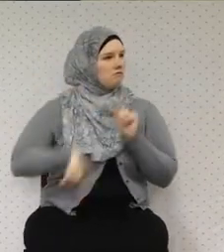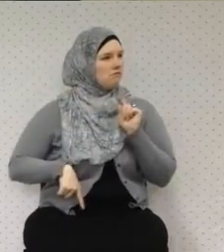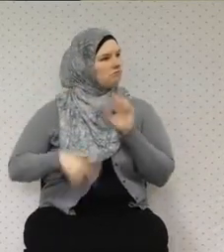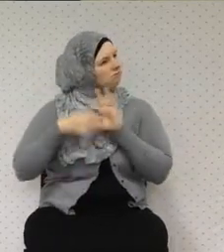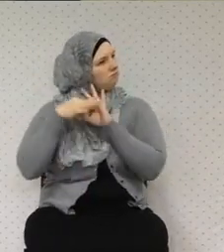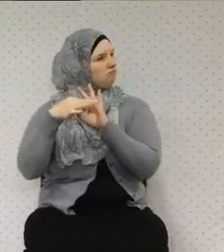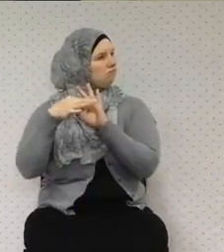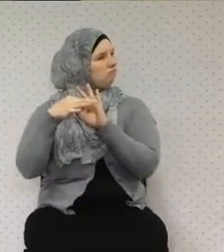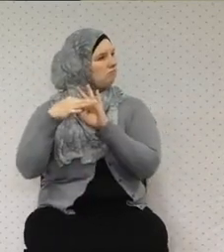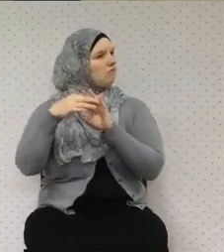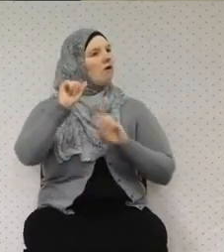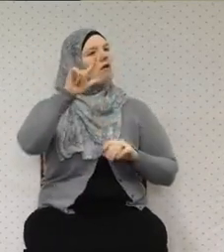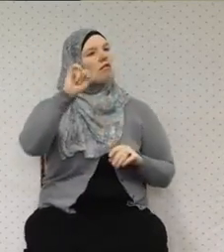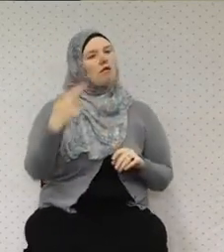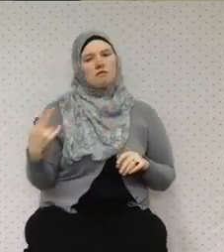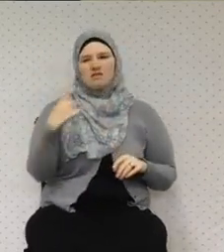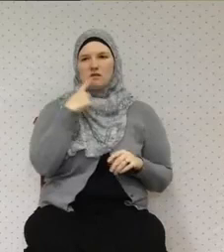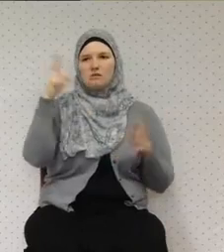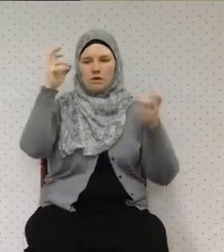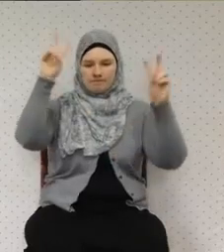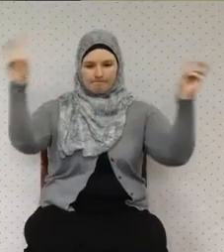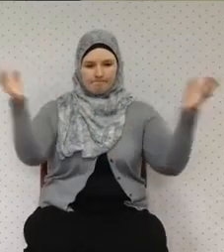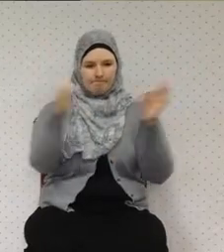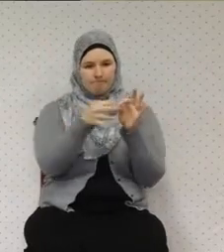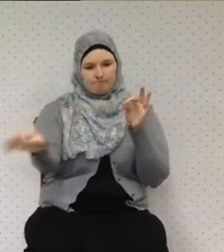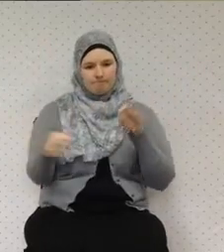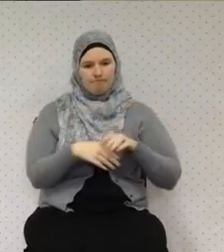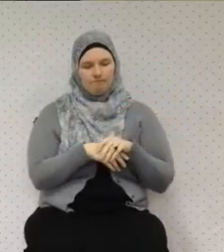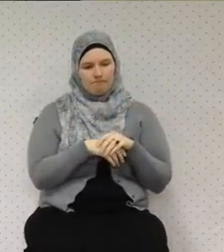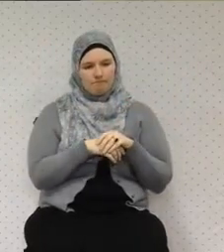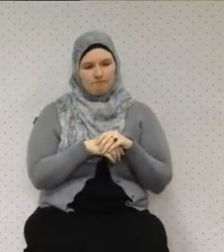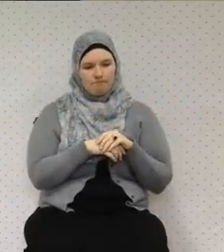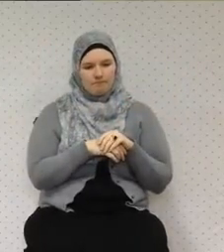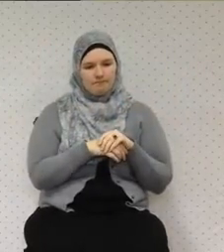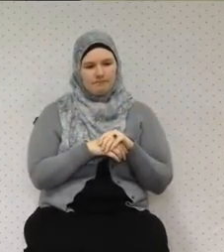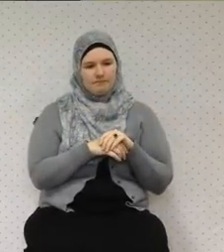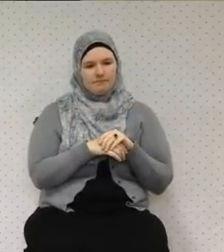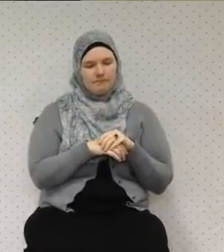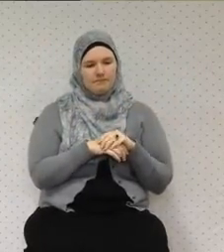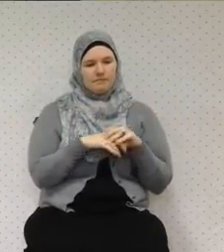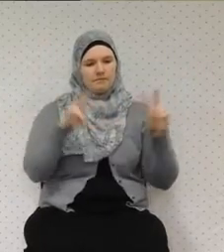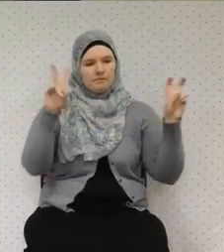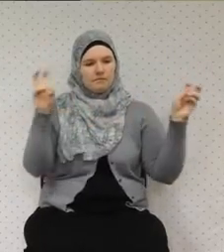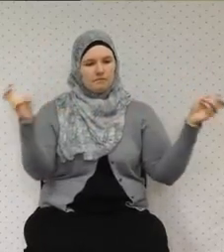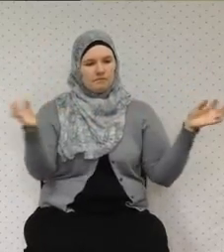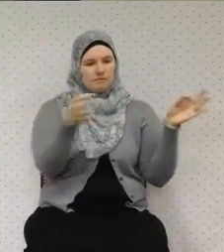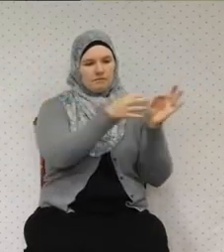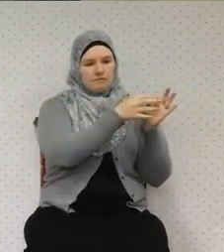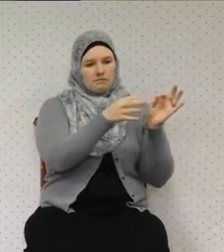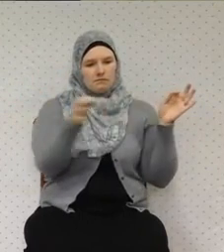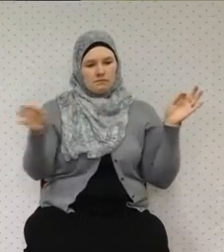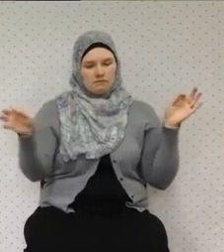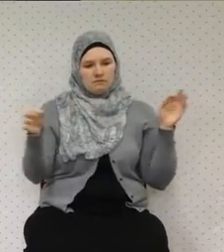this by saying, فَمَنْ يَكْفُرْ بِالطَّاغُوتِ وَيُؤْمِن بِاللَّهِ